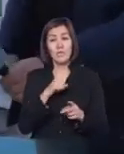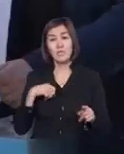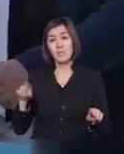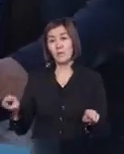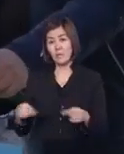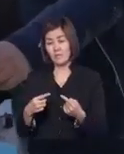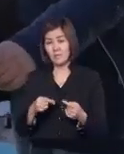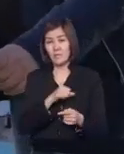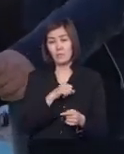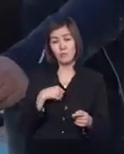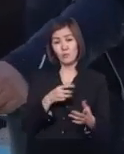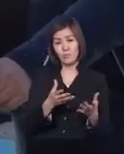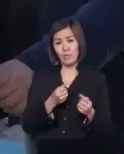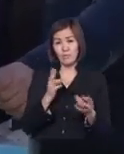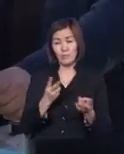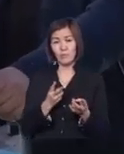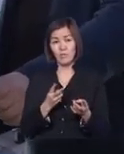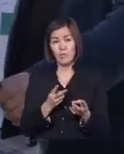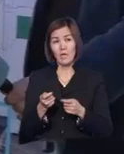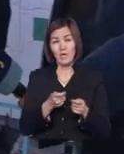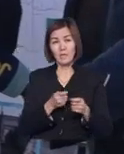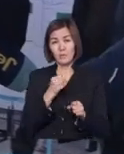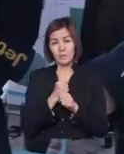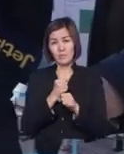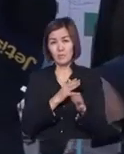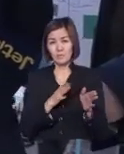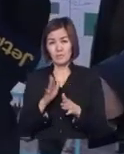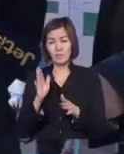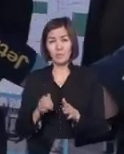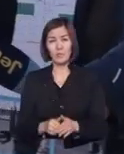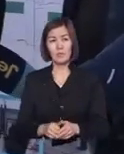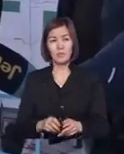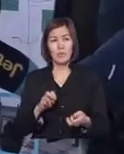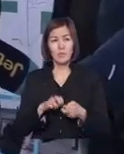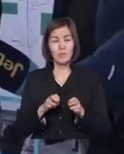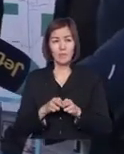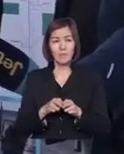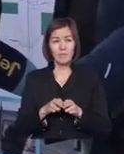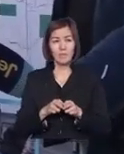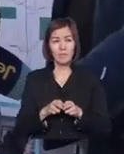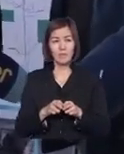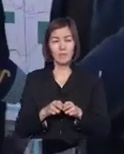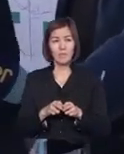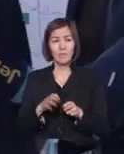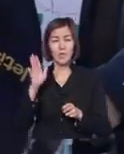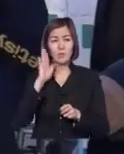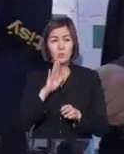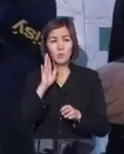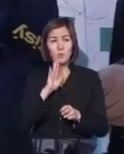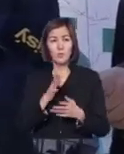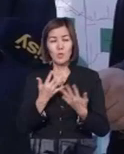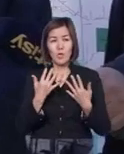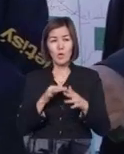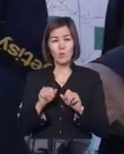бізге тапсырып берсін. Бізде енді берді бір проблемамыз осы дамбының астында ауылға